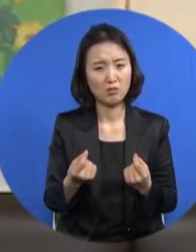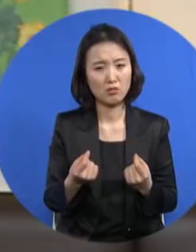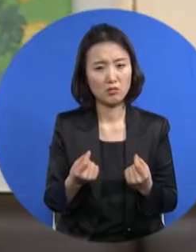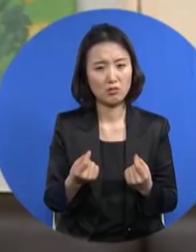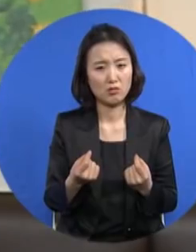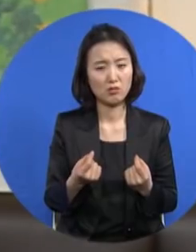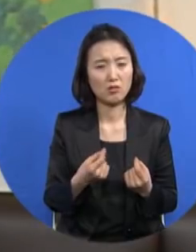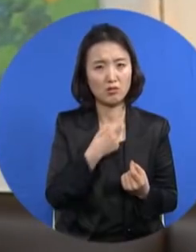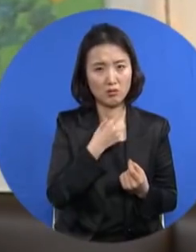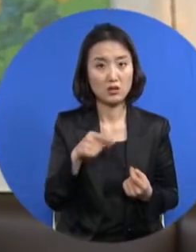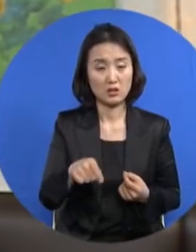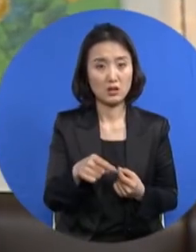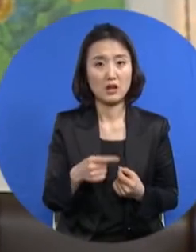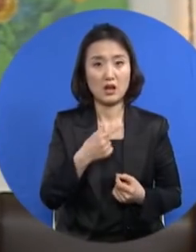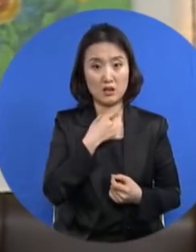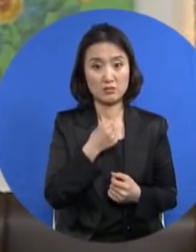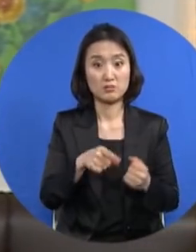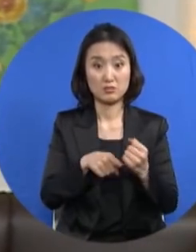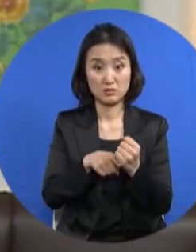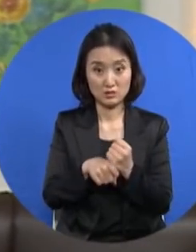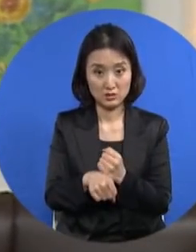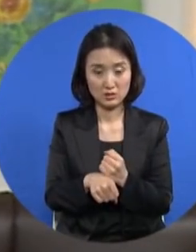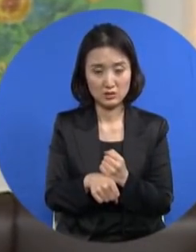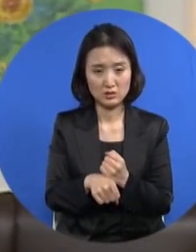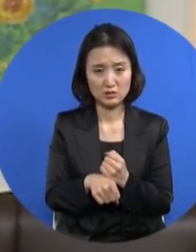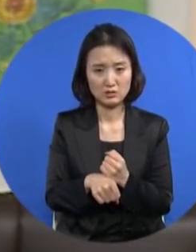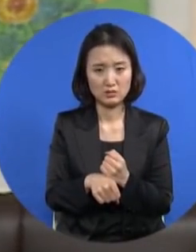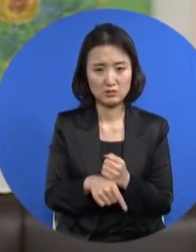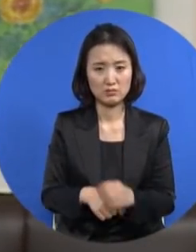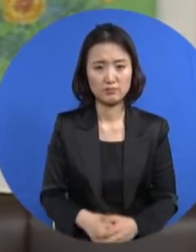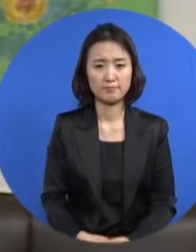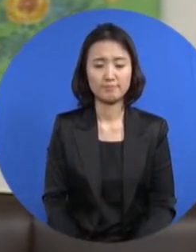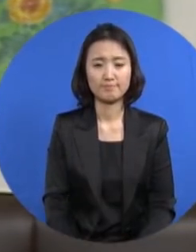그리고 왜 내가 그 초밥 컨셉에